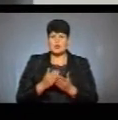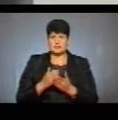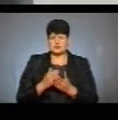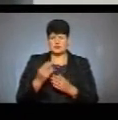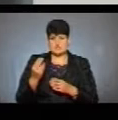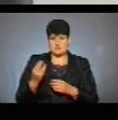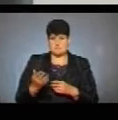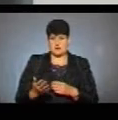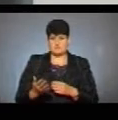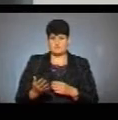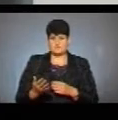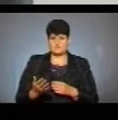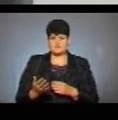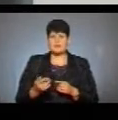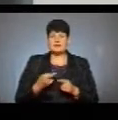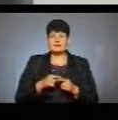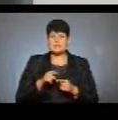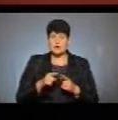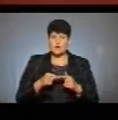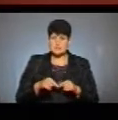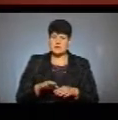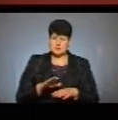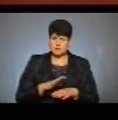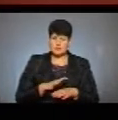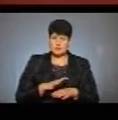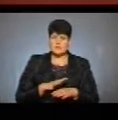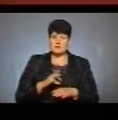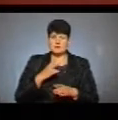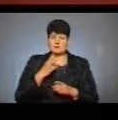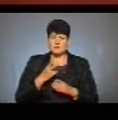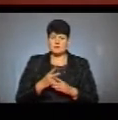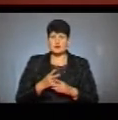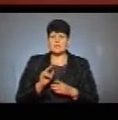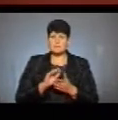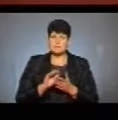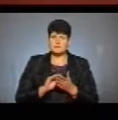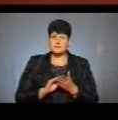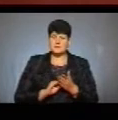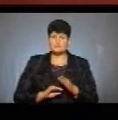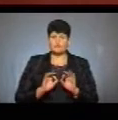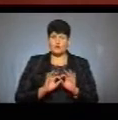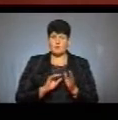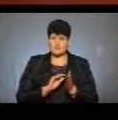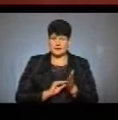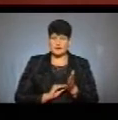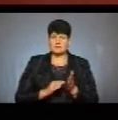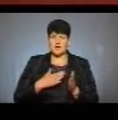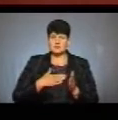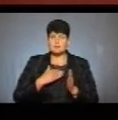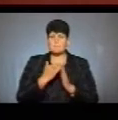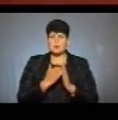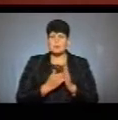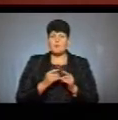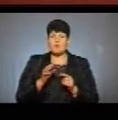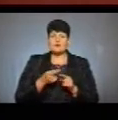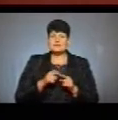забарвлення на даному. До речі, такі організації були, і, типу, чи, власне, тому що пишуть в коментарях під нашими програмами про цей